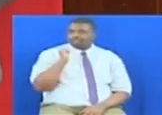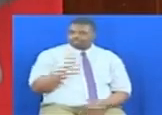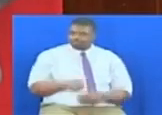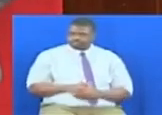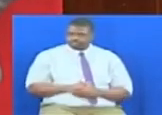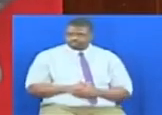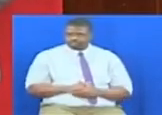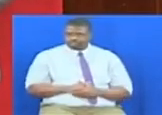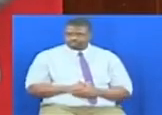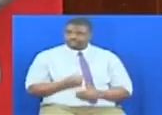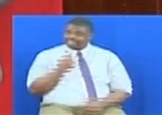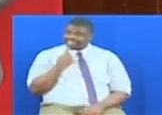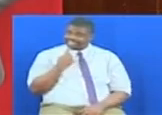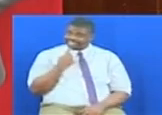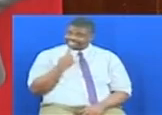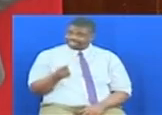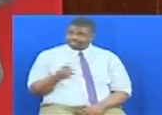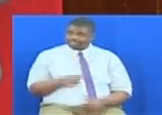Mheshimiwa Spika niseme,